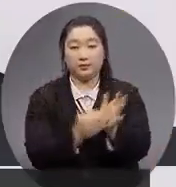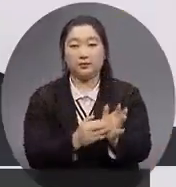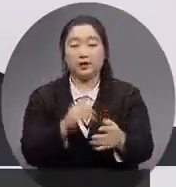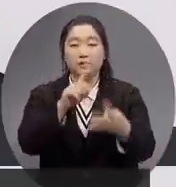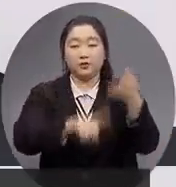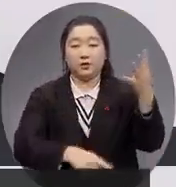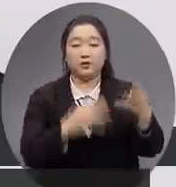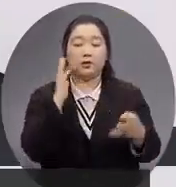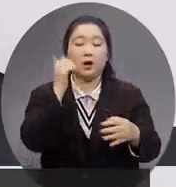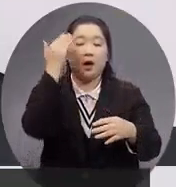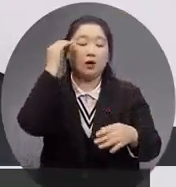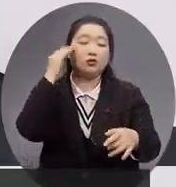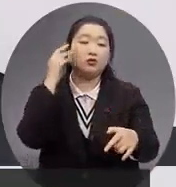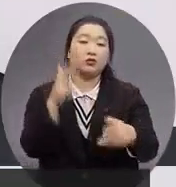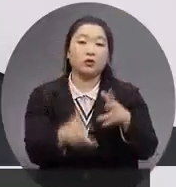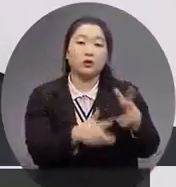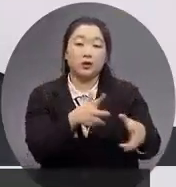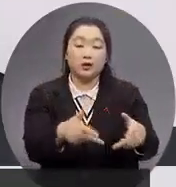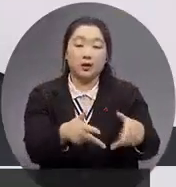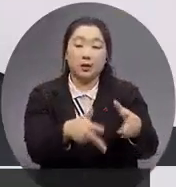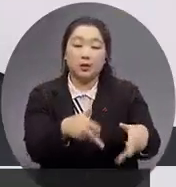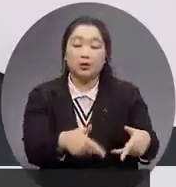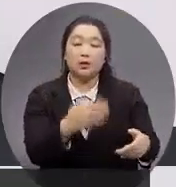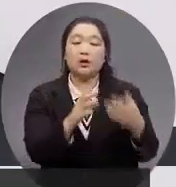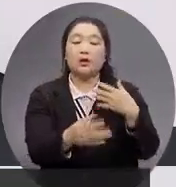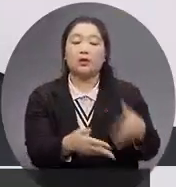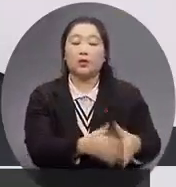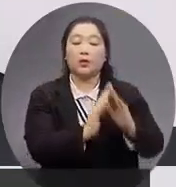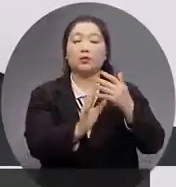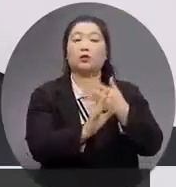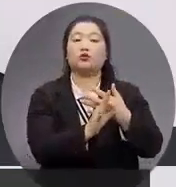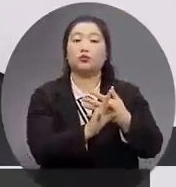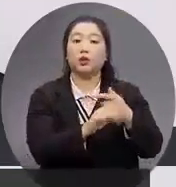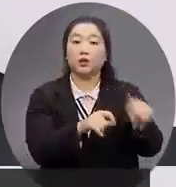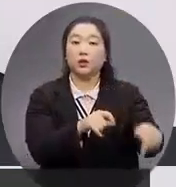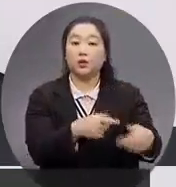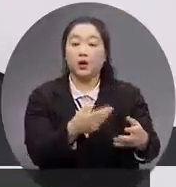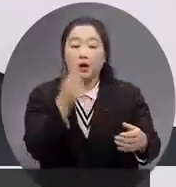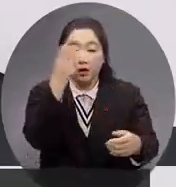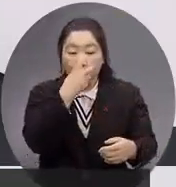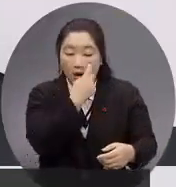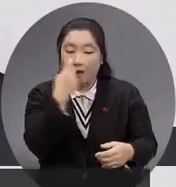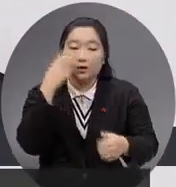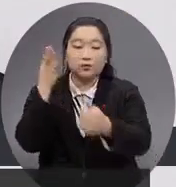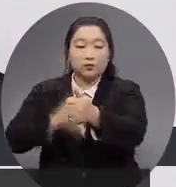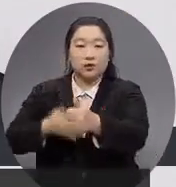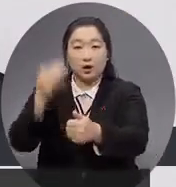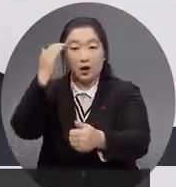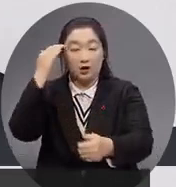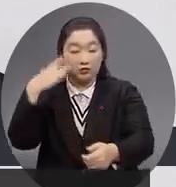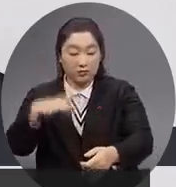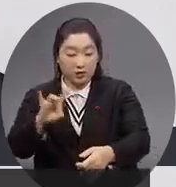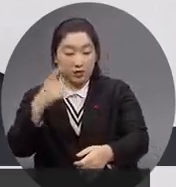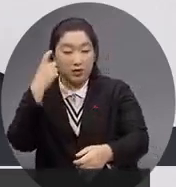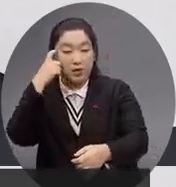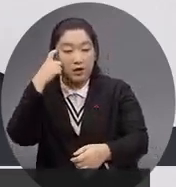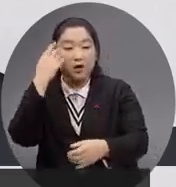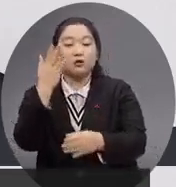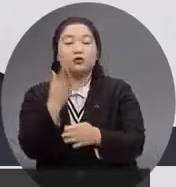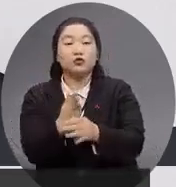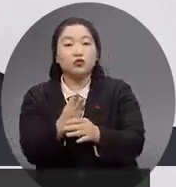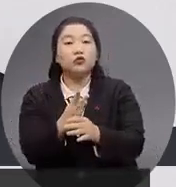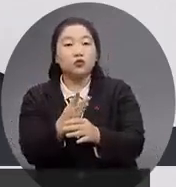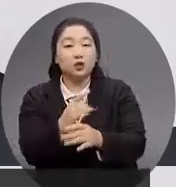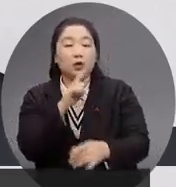대통령이 한국을 테슬라 생산공장 건설 후보지로 검토해 달라고 요청하자 머스크는 한국을 최우선 투자 후보 중